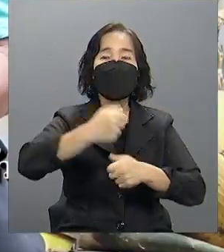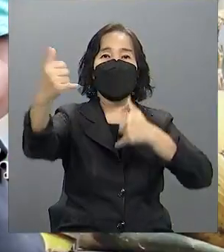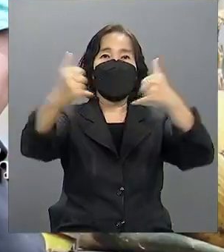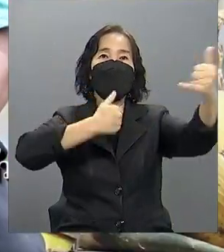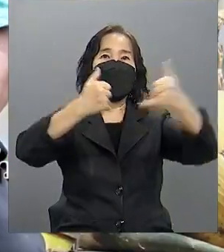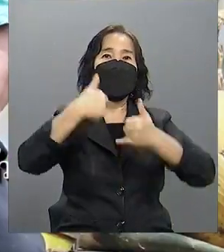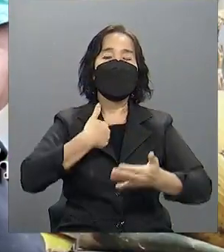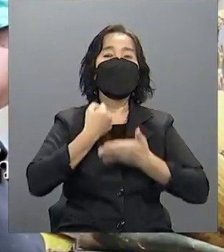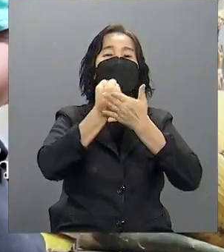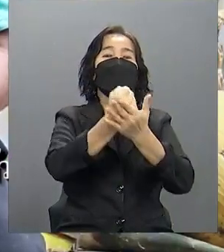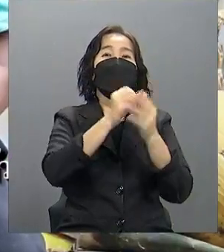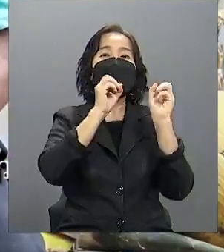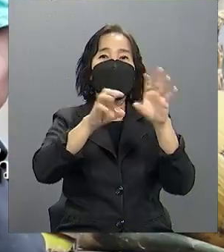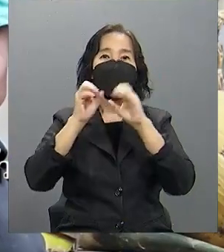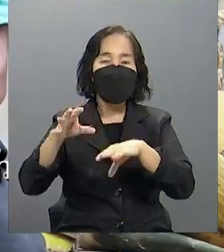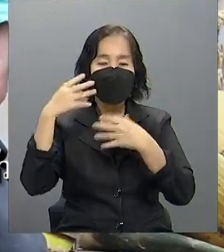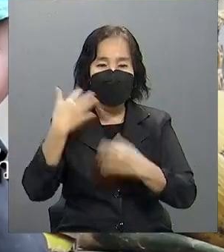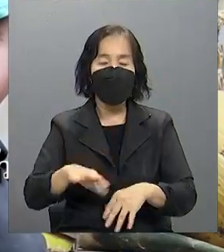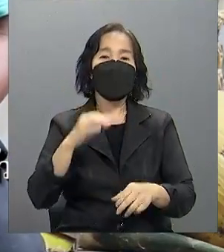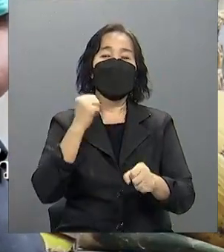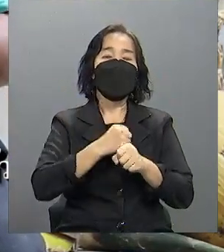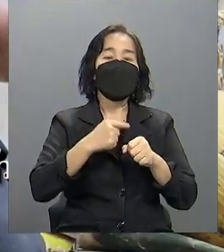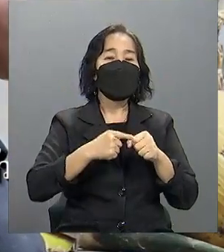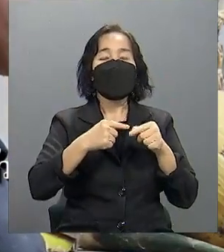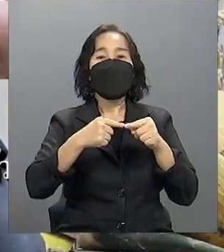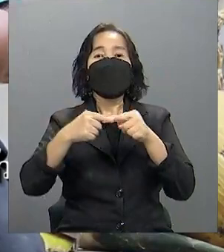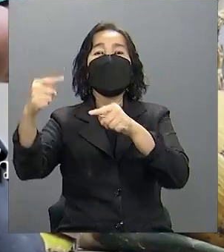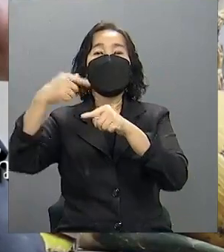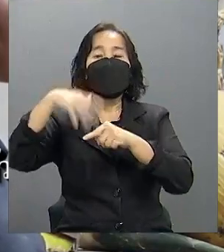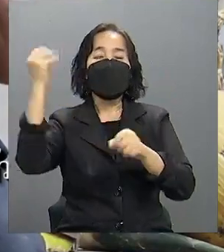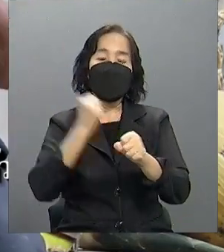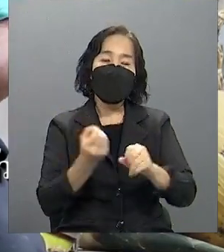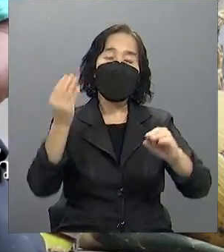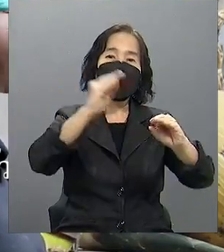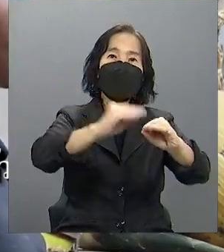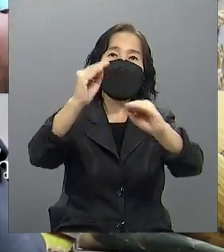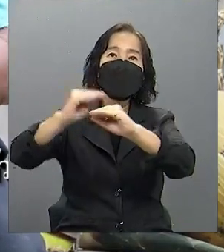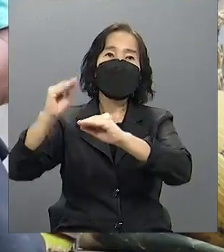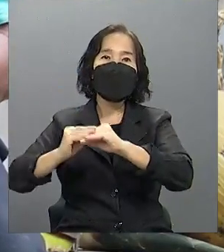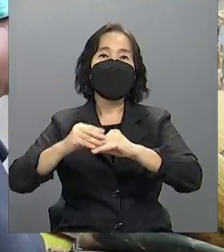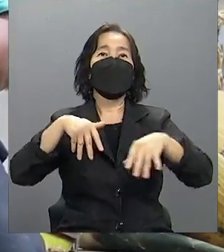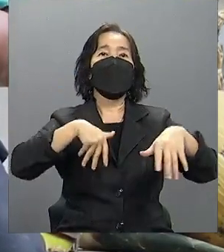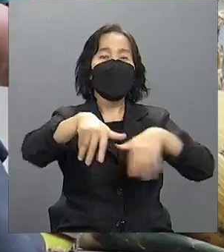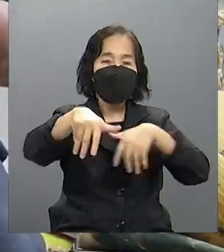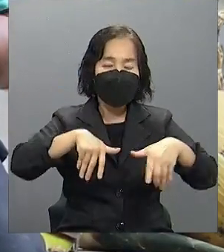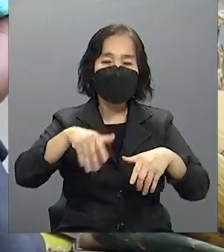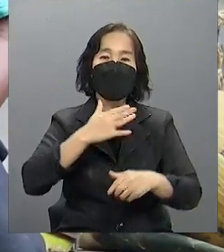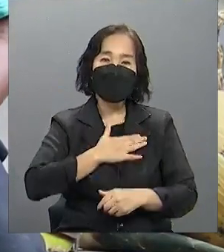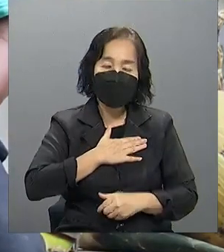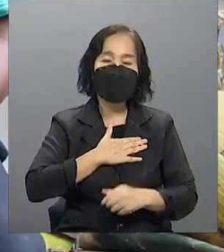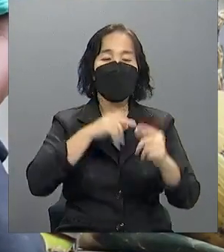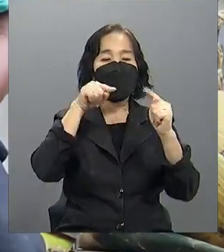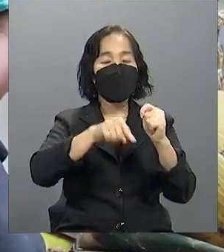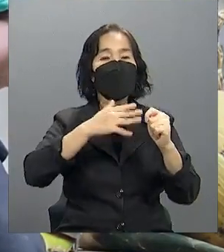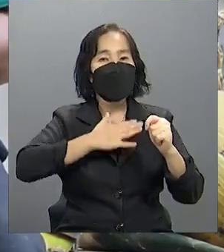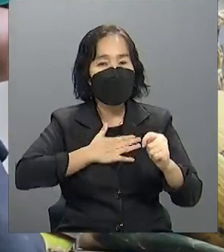จผมก็จะต่อยอดนะครับแล้วก็เผยแพร่นะคือเผยแพร่นำกวนชาวบ้านแล้วก็ในตำบลของตัวเองกับตำบลอื่นนำอำเภออื่นนำใช่ไห